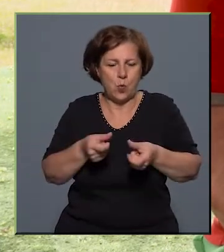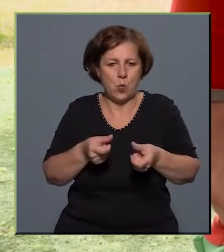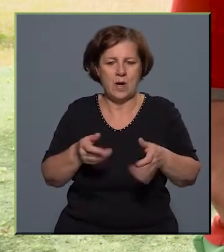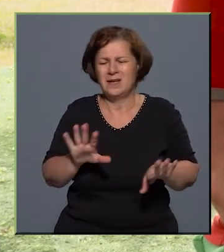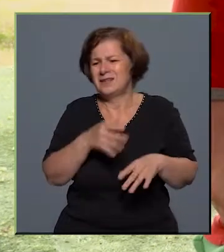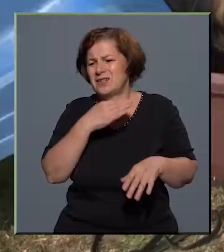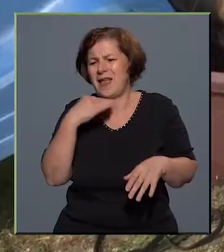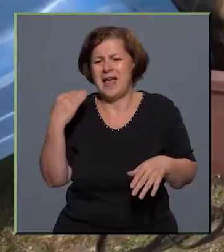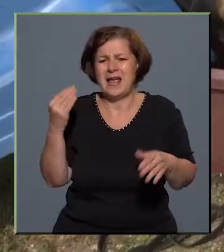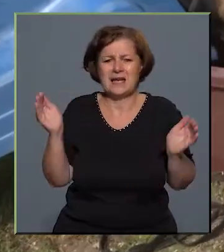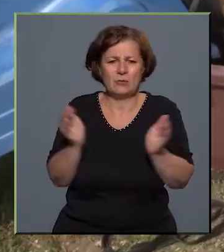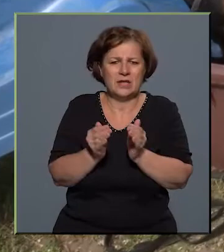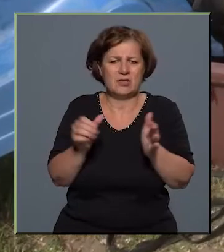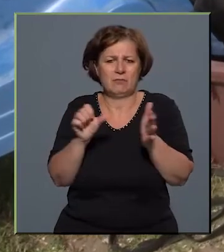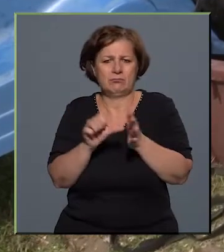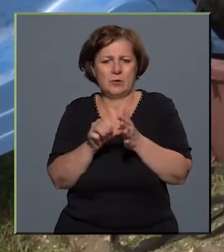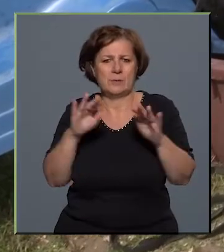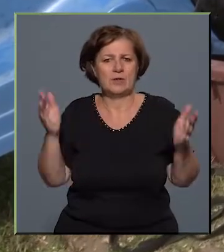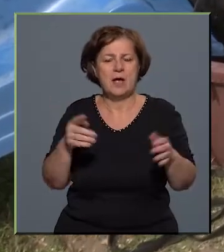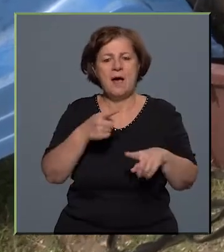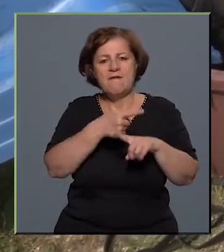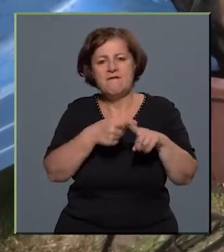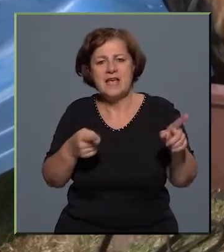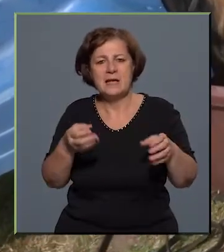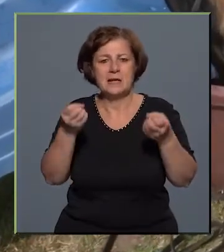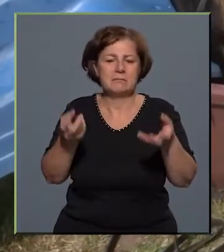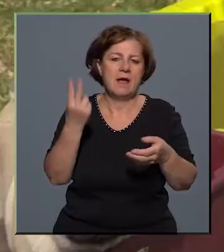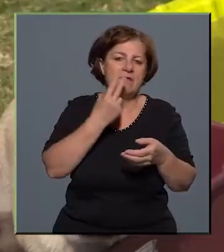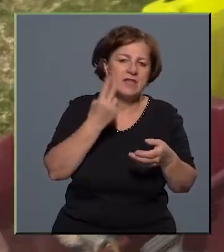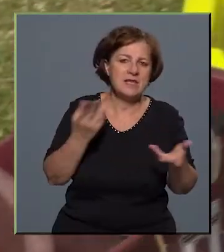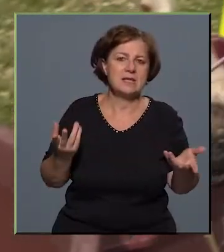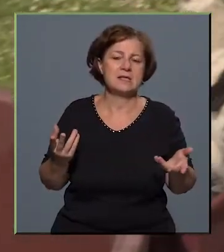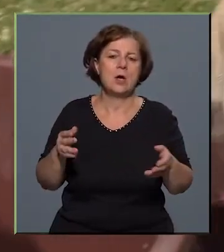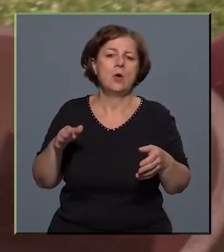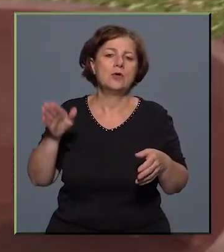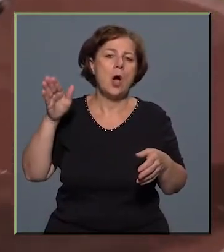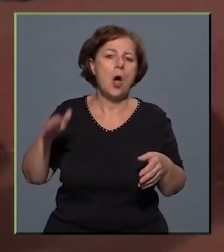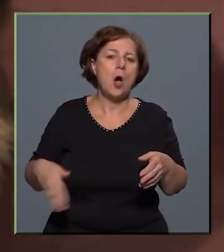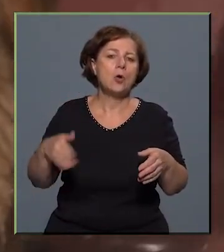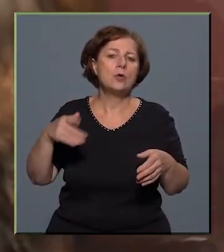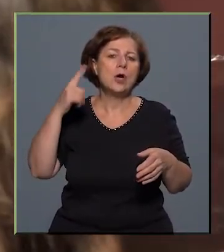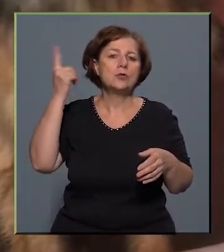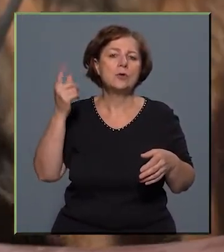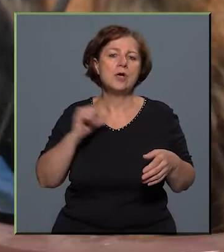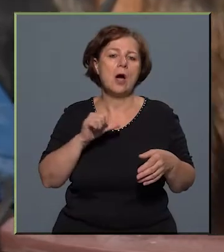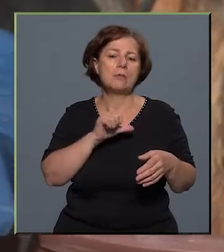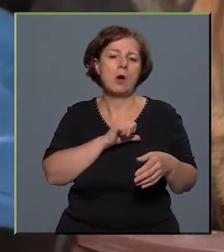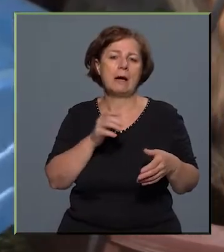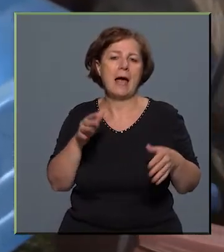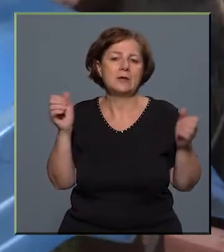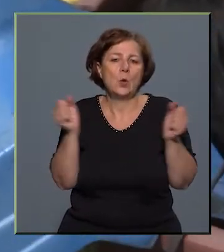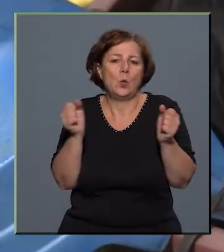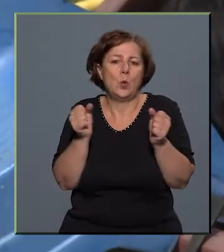kutyának teljes mértékben elegendő, és abba egyharmad félig belengednek például vizet, hogy a kutya képes legyen úgymond